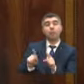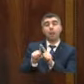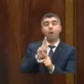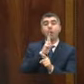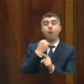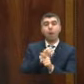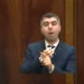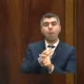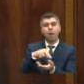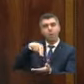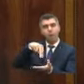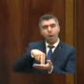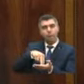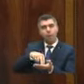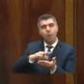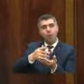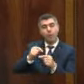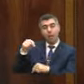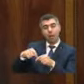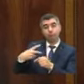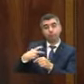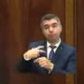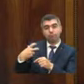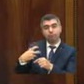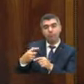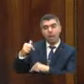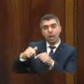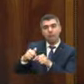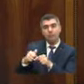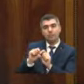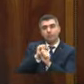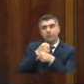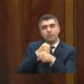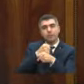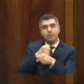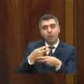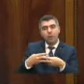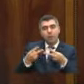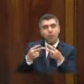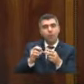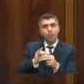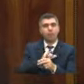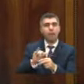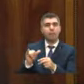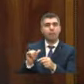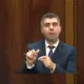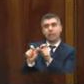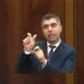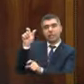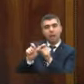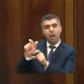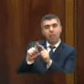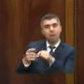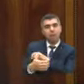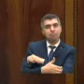عاجزة أمام اللوبيات وأمام أصحاب المصالح، ووجهت مدافعها نحو المواطن البسيط ونحو